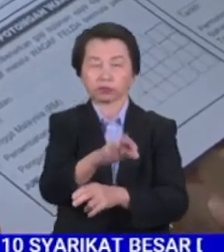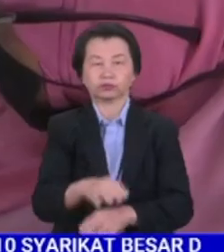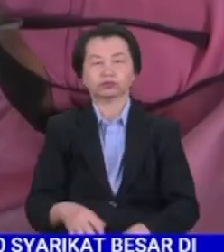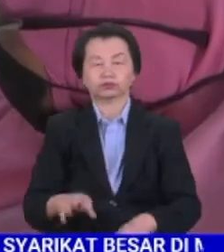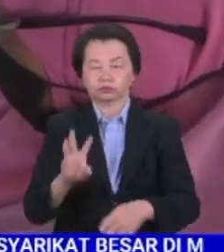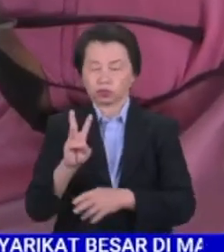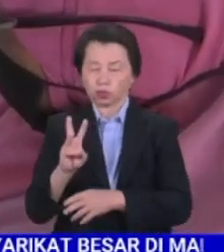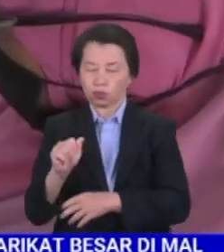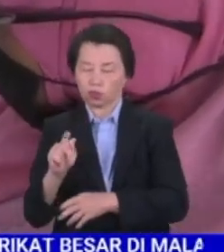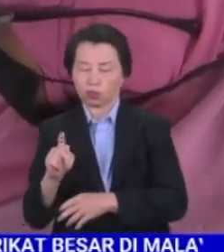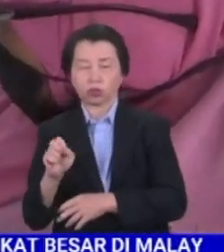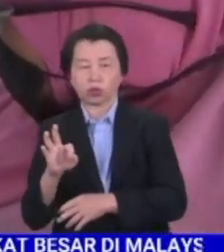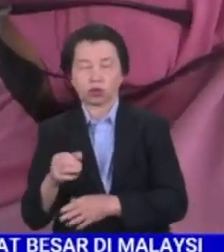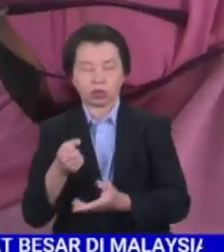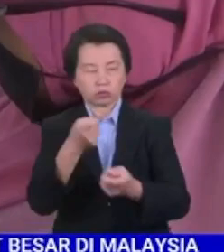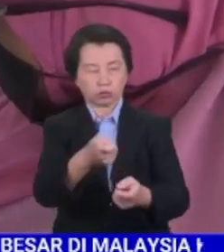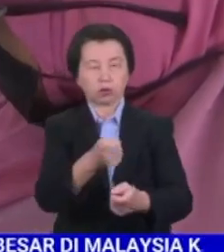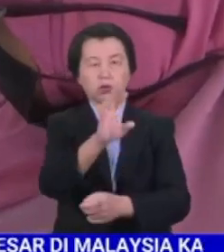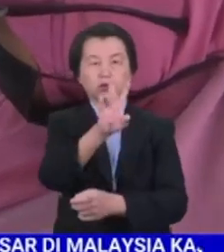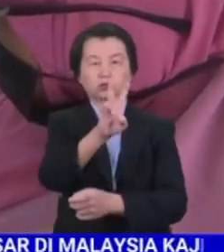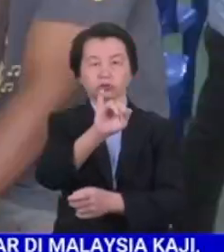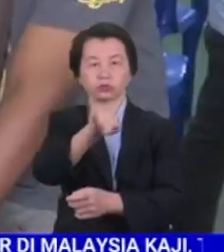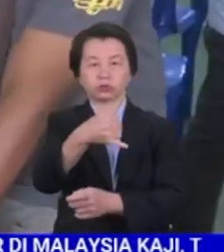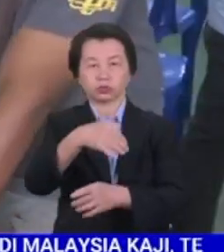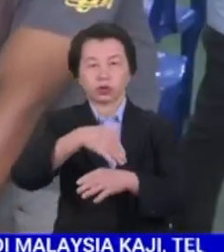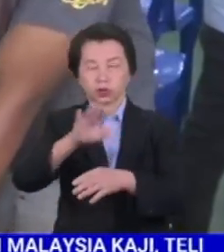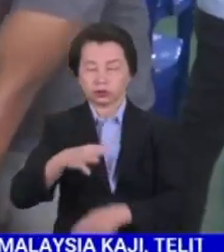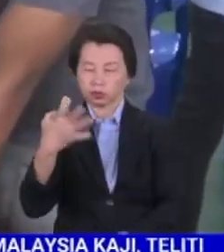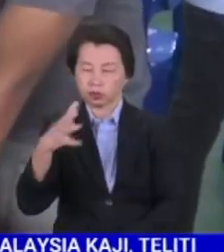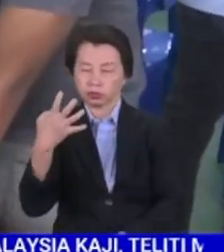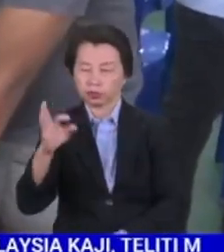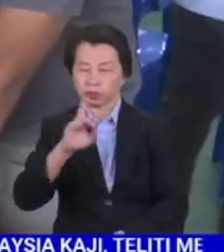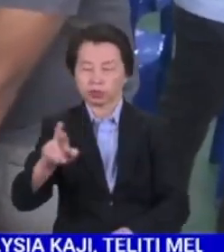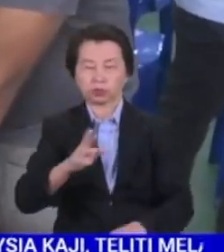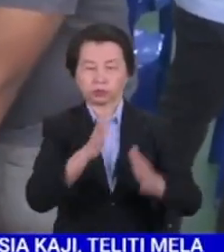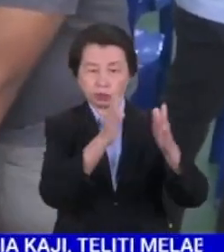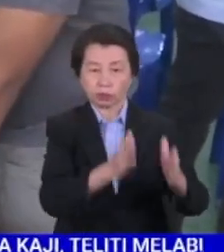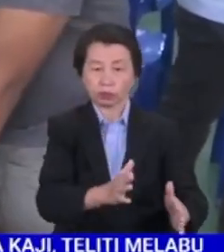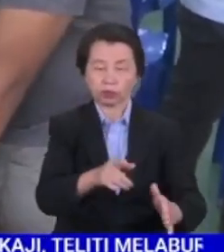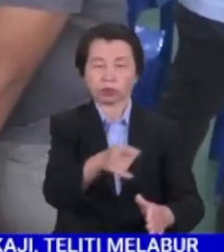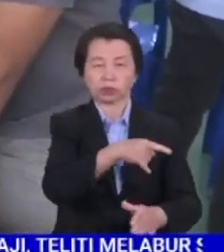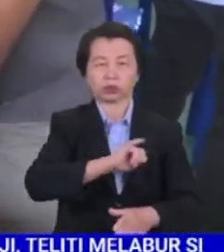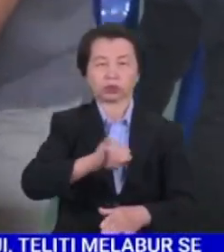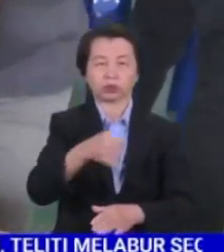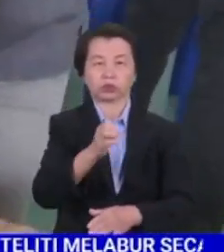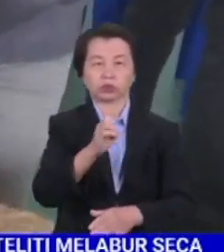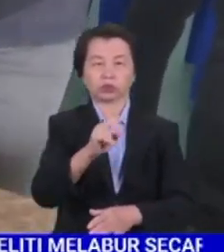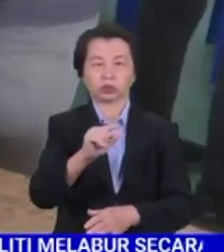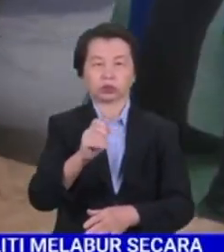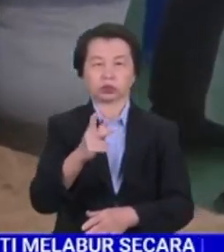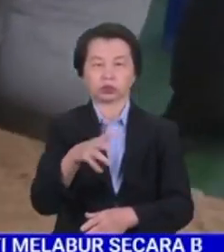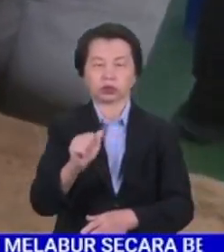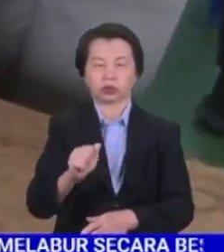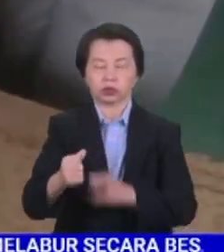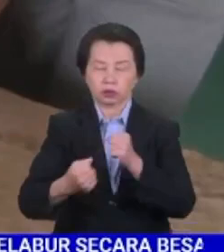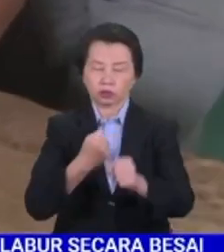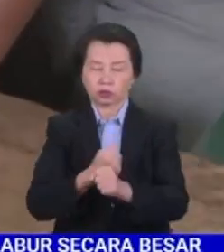Wakaf Felda menyasarkan sumbangan RM7 juta daripada lebih 14,000 peneroka wilayah jangka menjelang